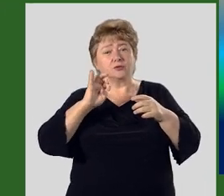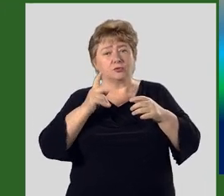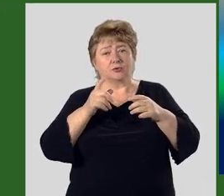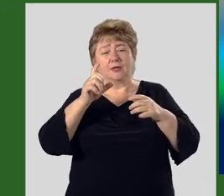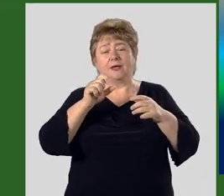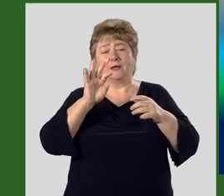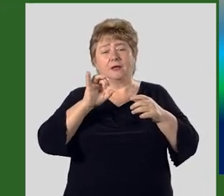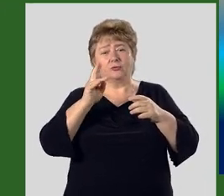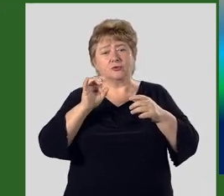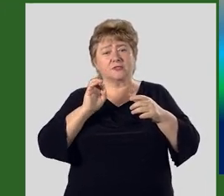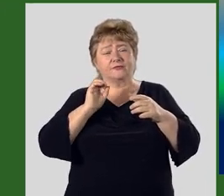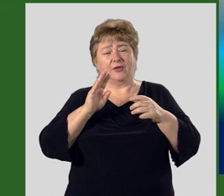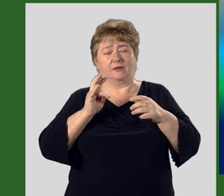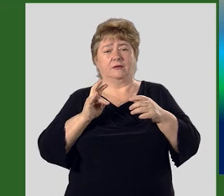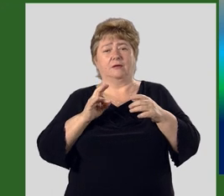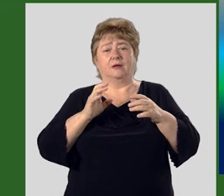Аристотель, Эратосфен.